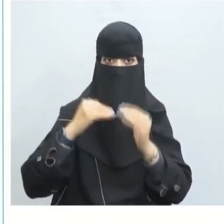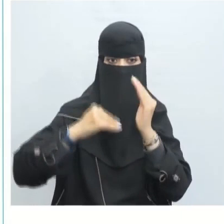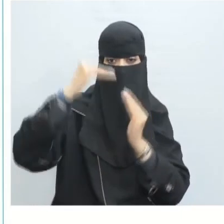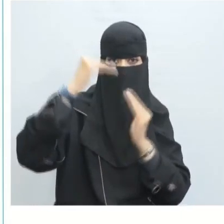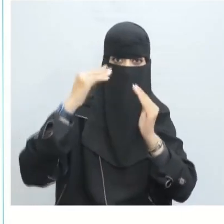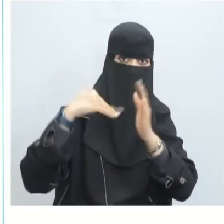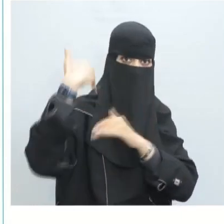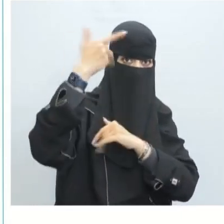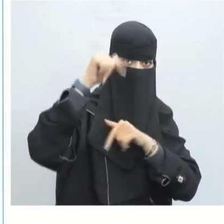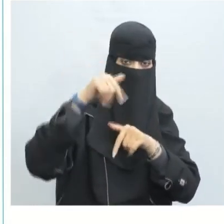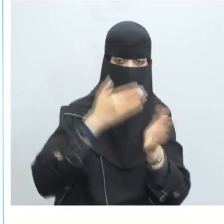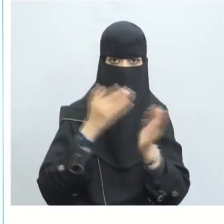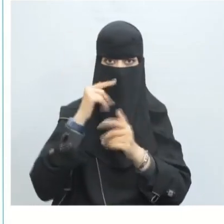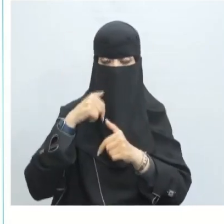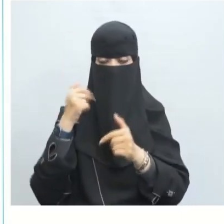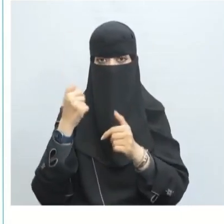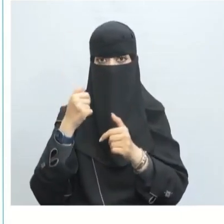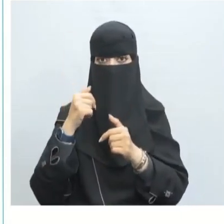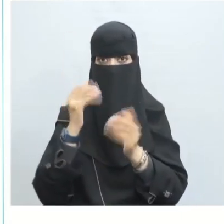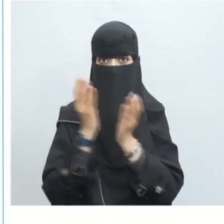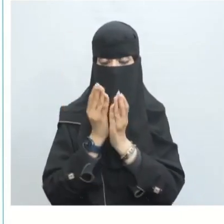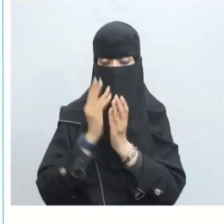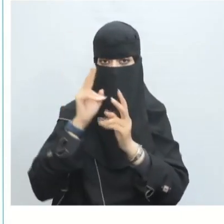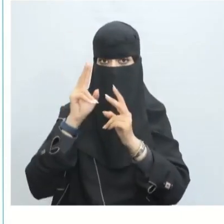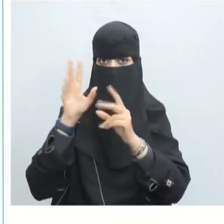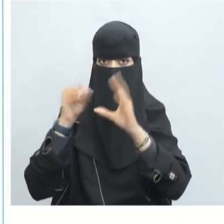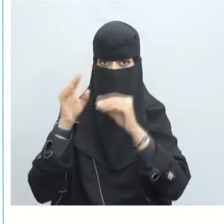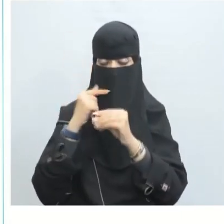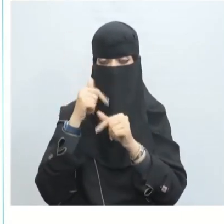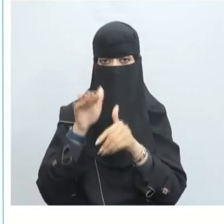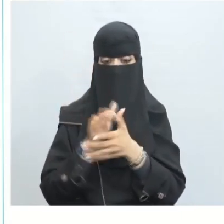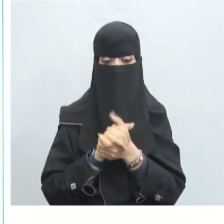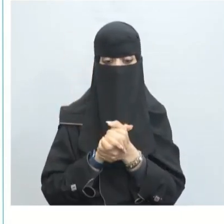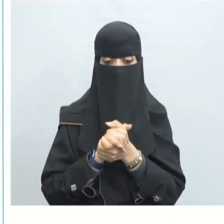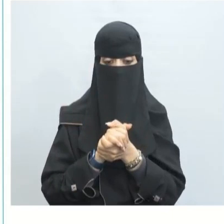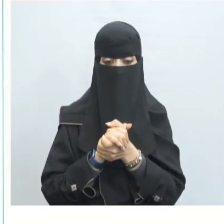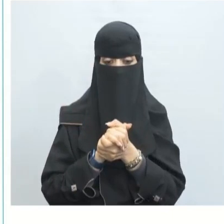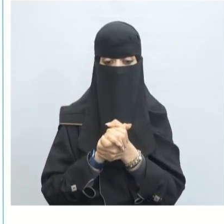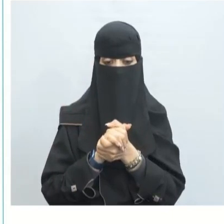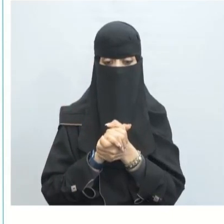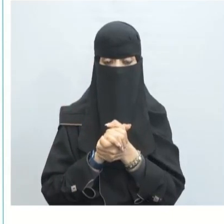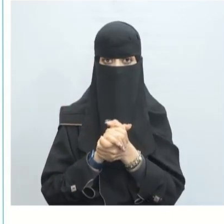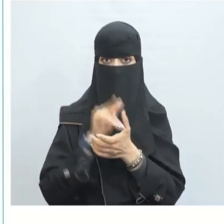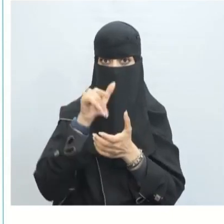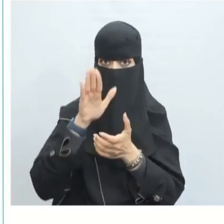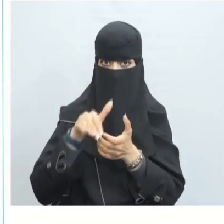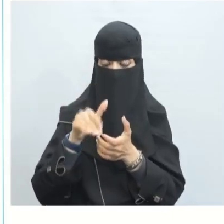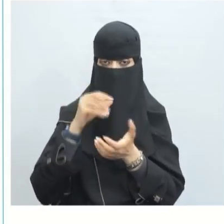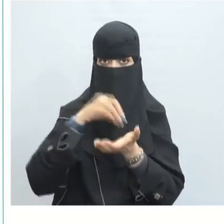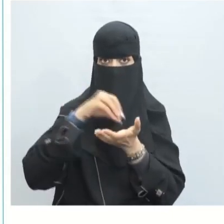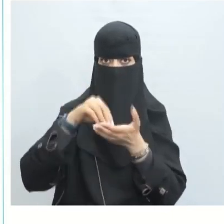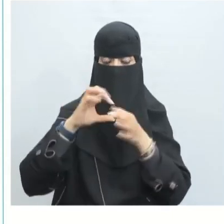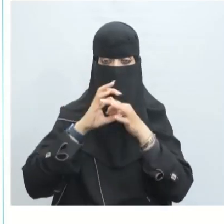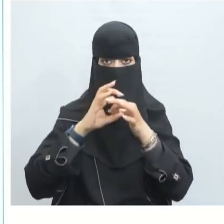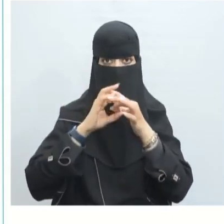الفعاليات والحضور ودراسه السوق ايضا هنالك في وسائل التواصل بالتاكيد لا